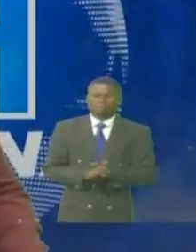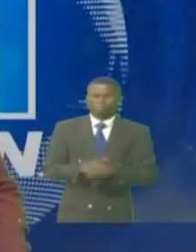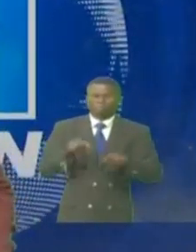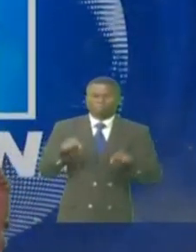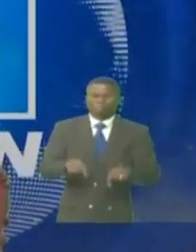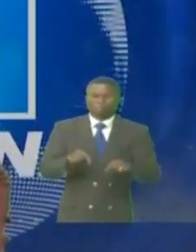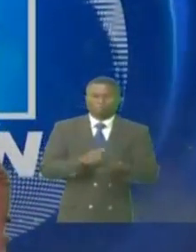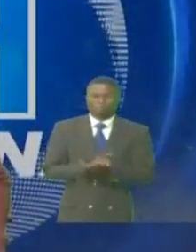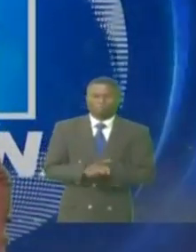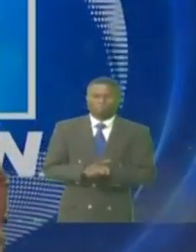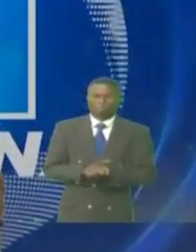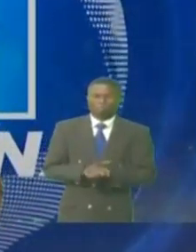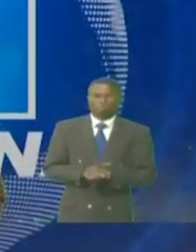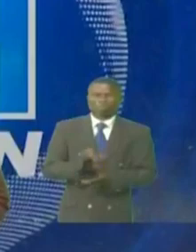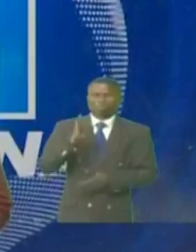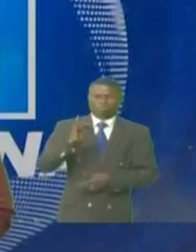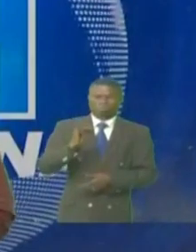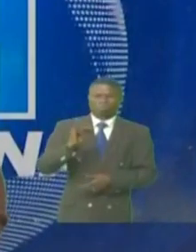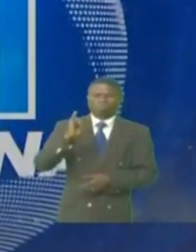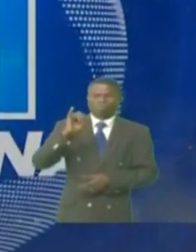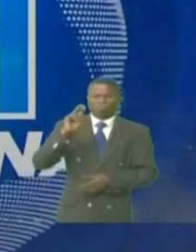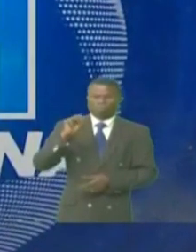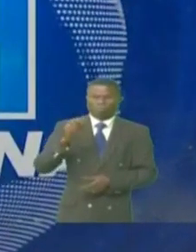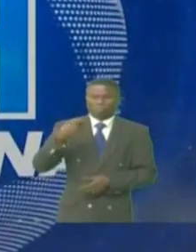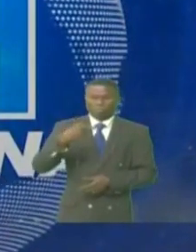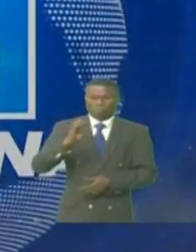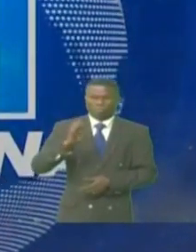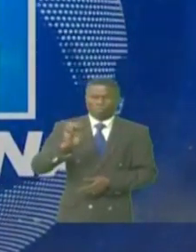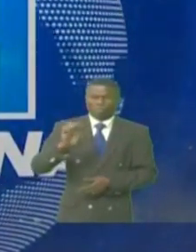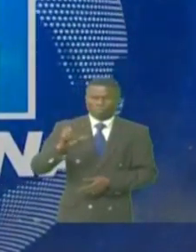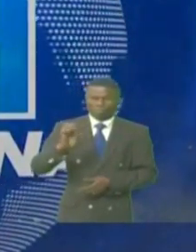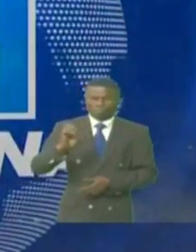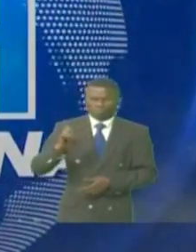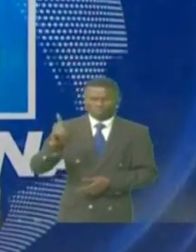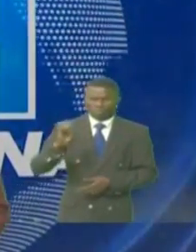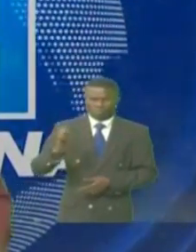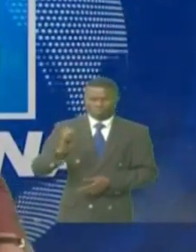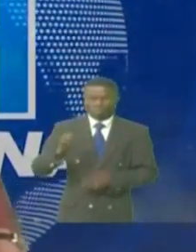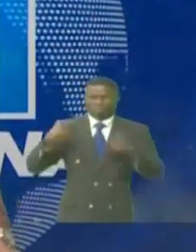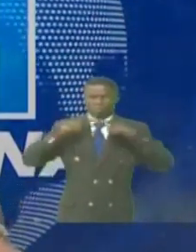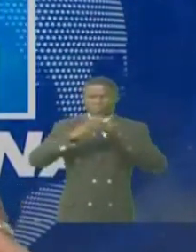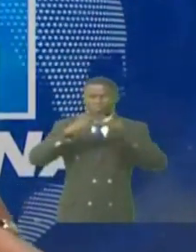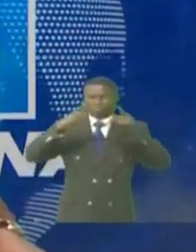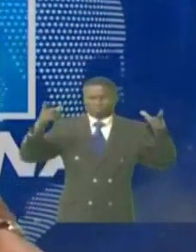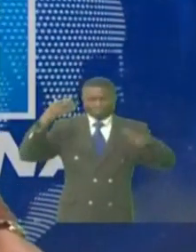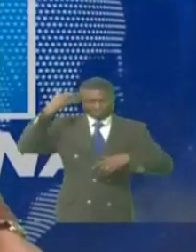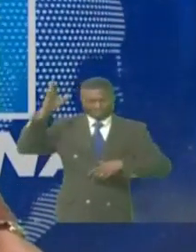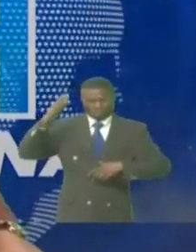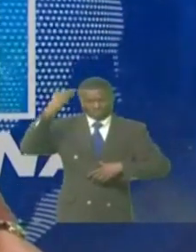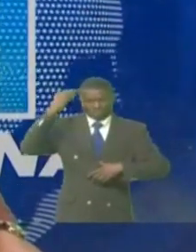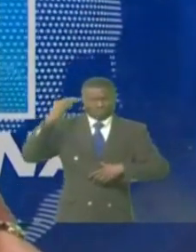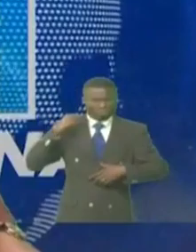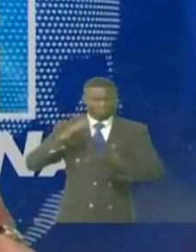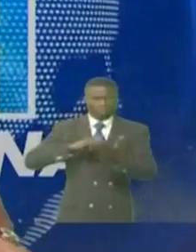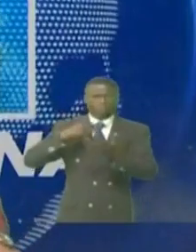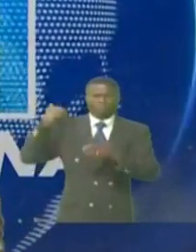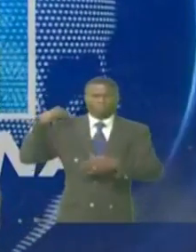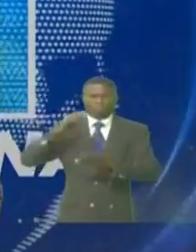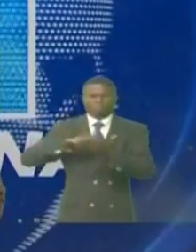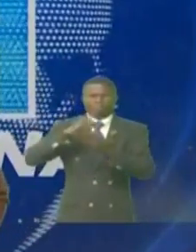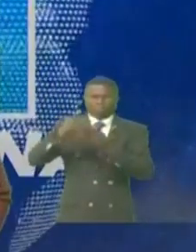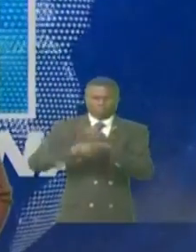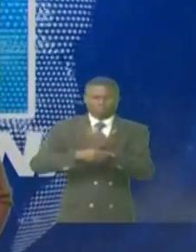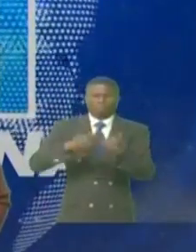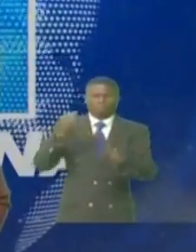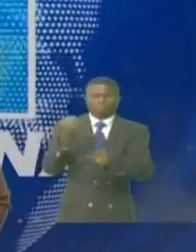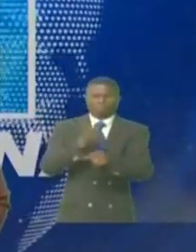pays, direction Ingendé. C'est dans les Grands Équateurs où vient de séjourner la ministre d'État, ministre du Plan Judith Suminwa Tuluka, en